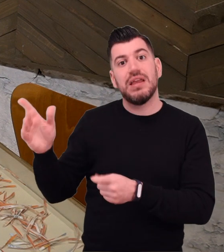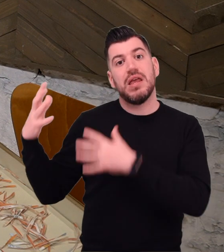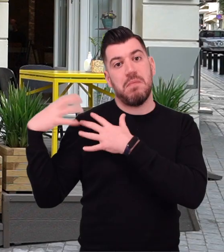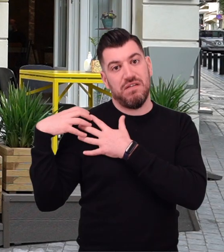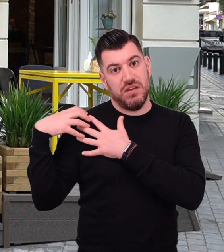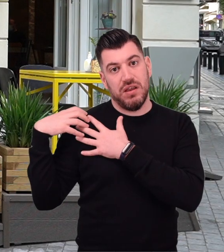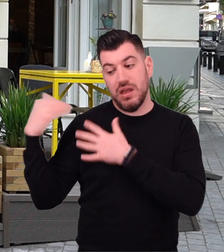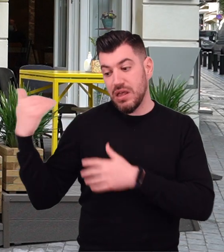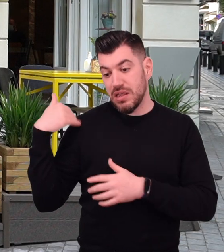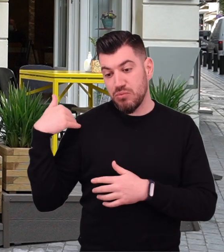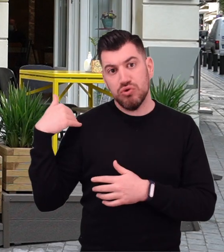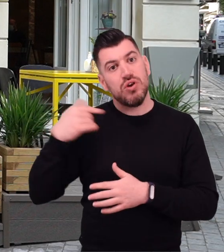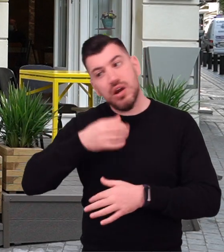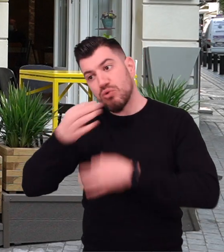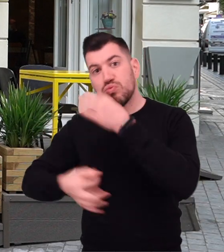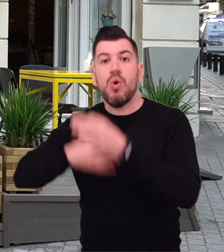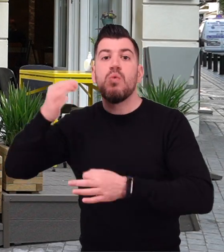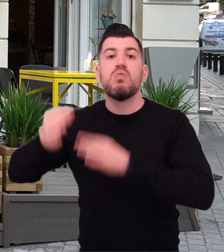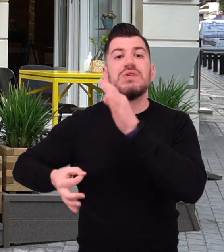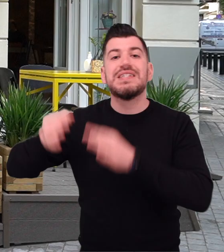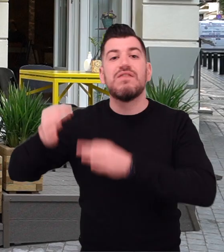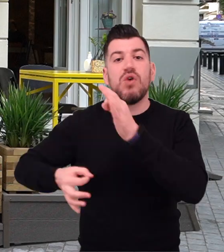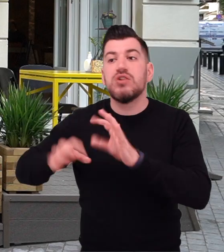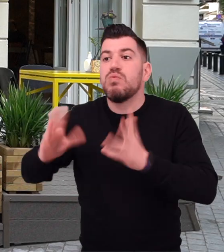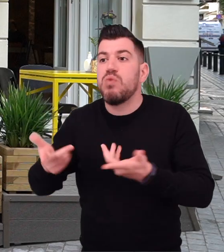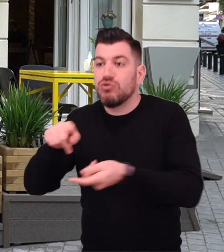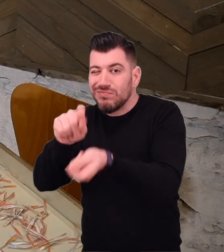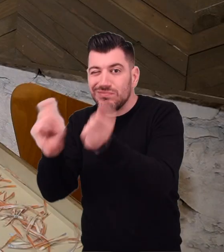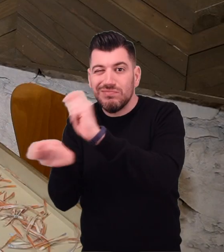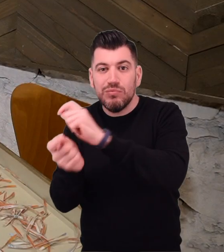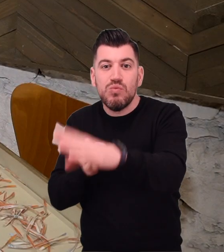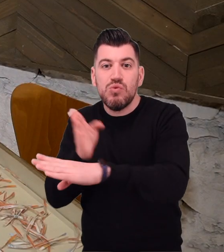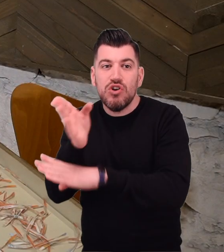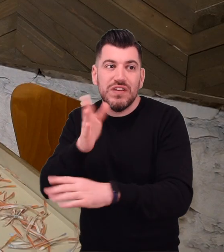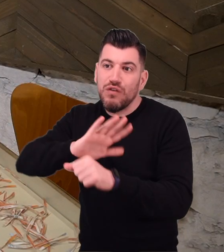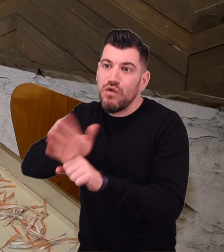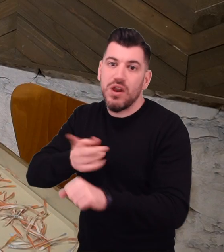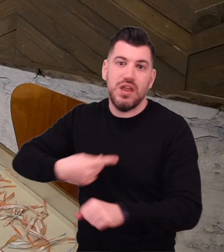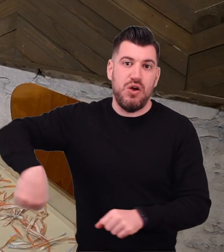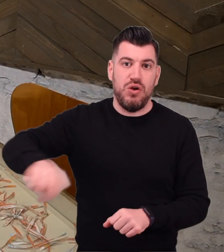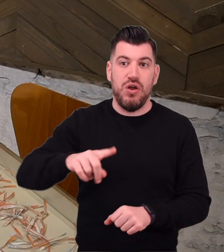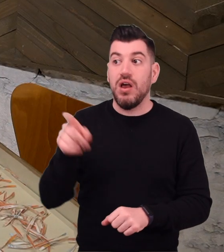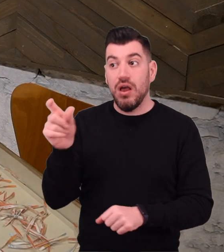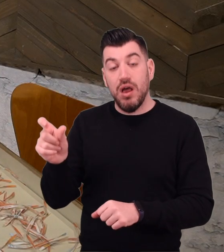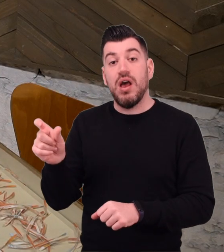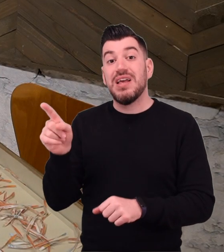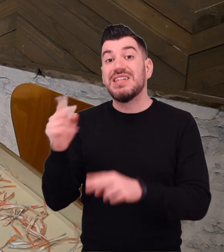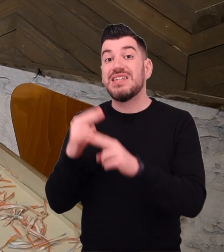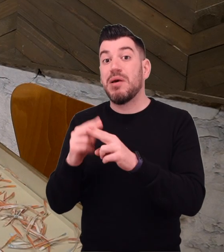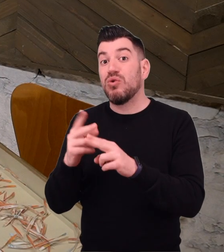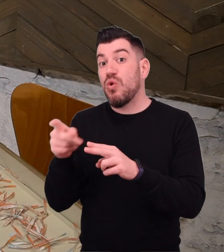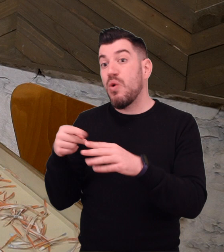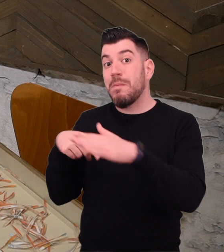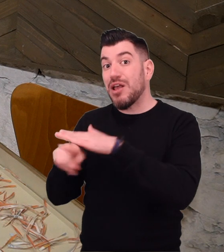ζήτησαν να τους δώσω συμβουλές για το πώς θα μπορούσε να είναι πιο προσβάσιμο. Εκτός από τους ανθρώπους που το έχουν φτιάξει, είναι σημαντικό ότι βρίσκεται πολύ κοντά σε 2 σταθμούς του